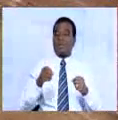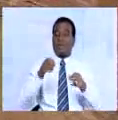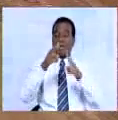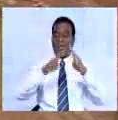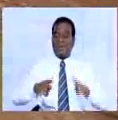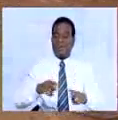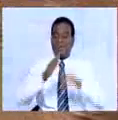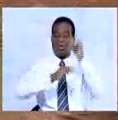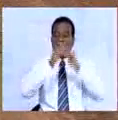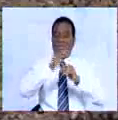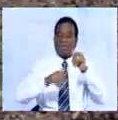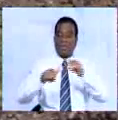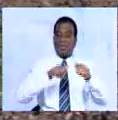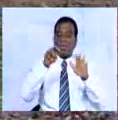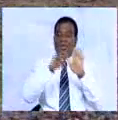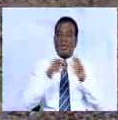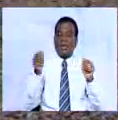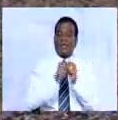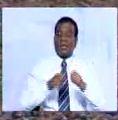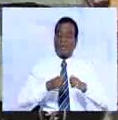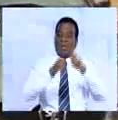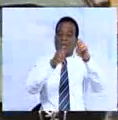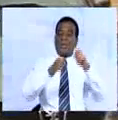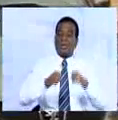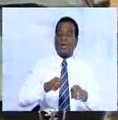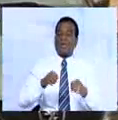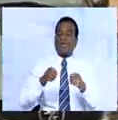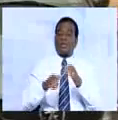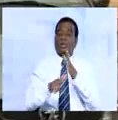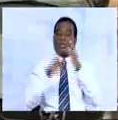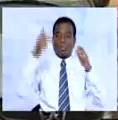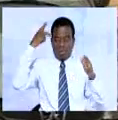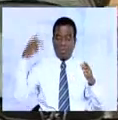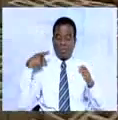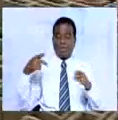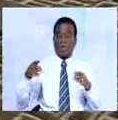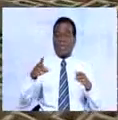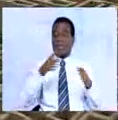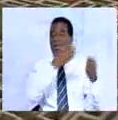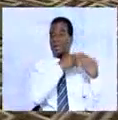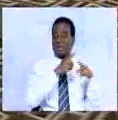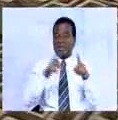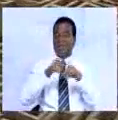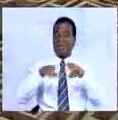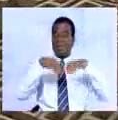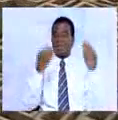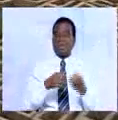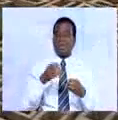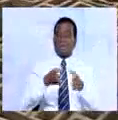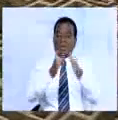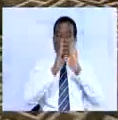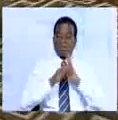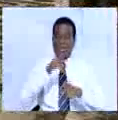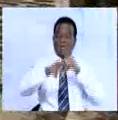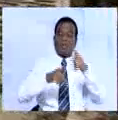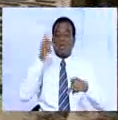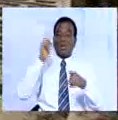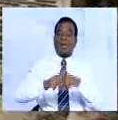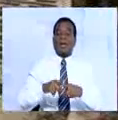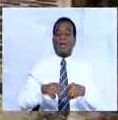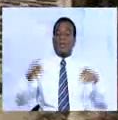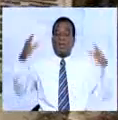Nefla se construit activement grâce aux efforts conjugués du sous-préfet et des chefs des différentes communautés qui exhortent les populations à